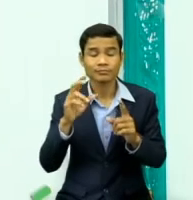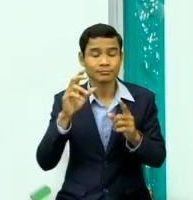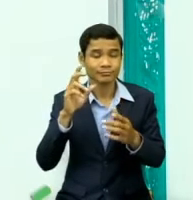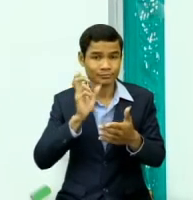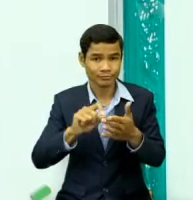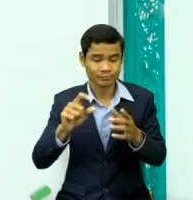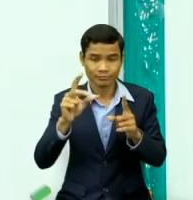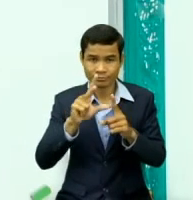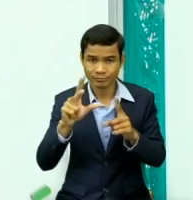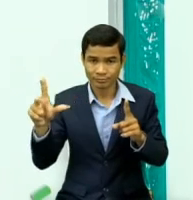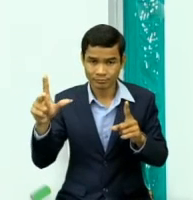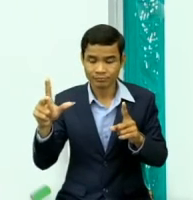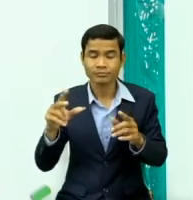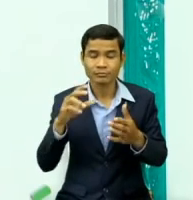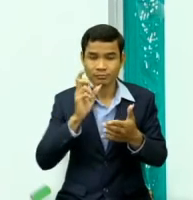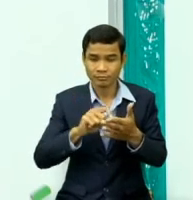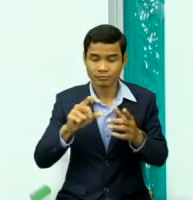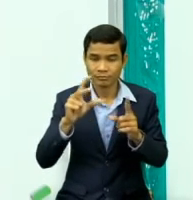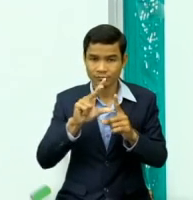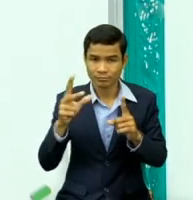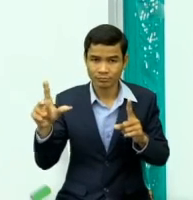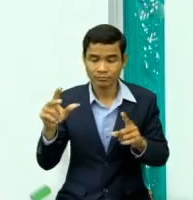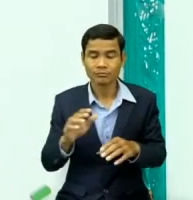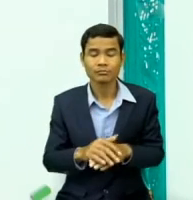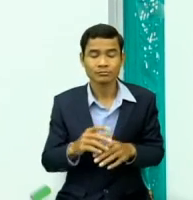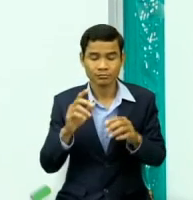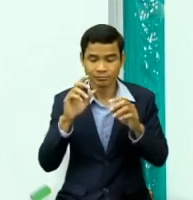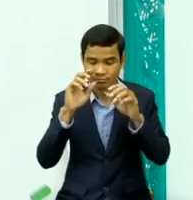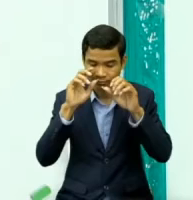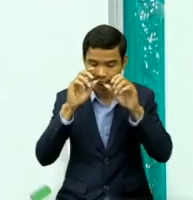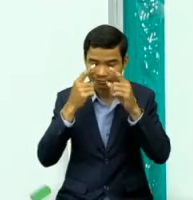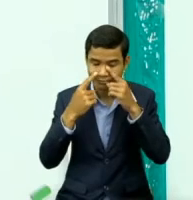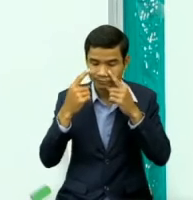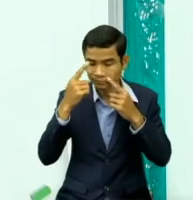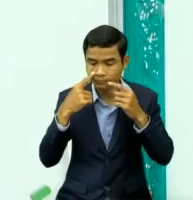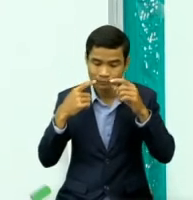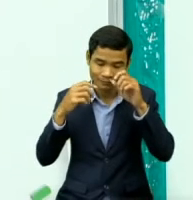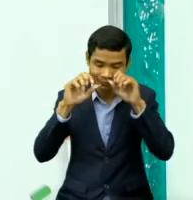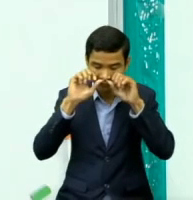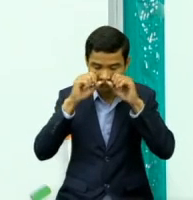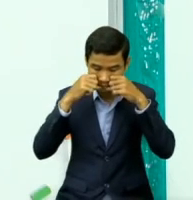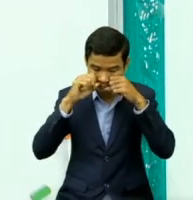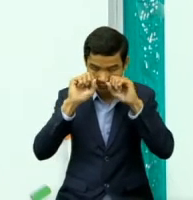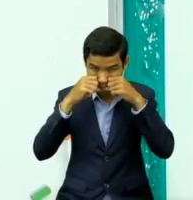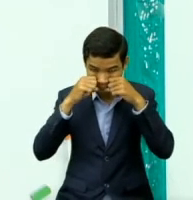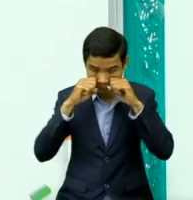tiết cho con sẽ xe khlì thá dùng ngang à